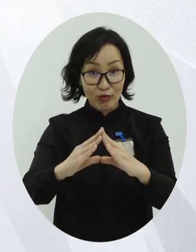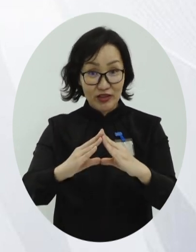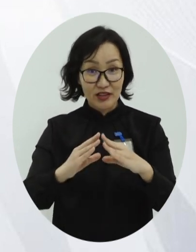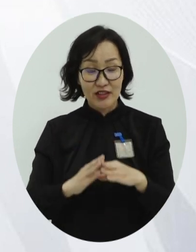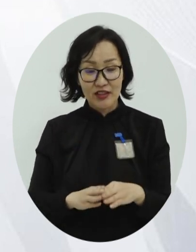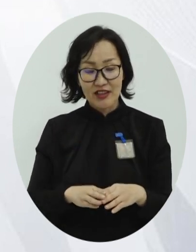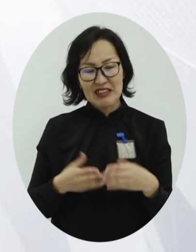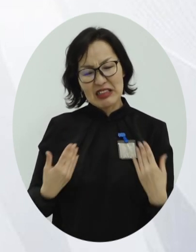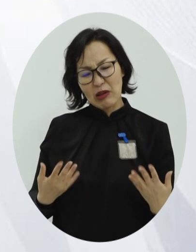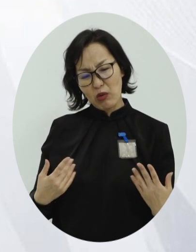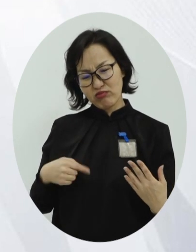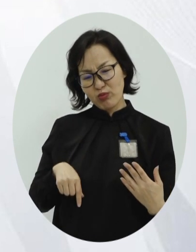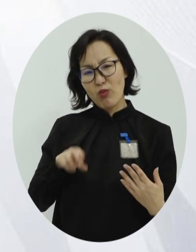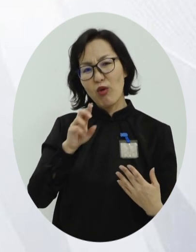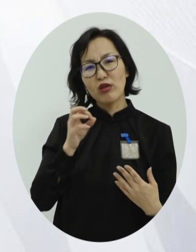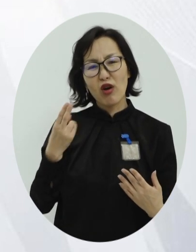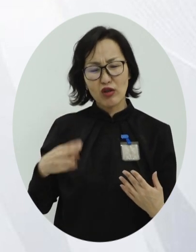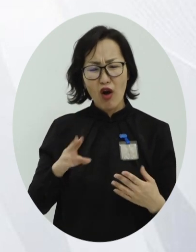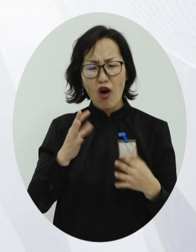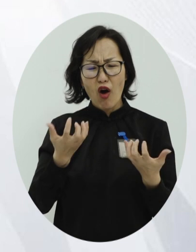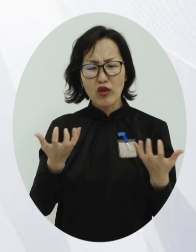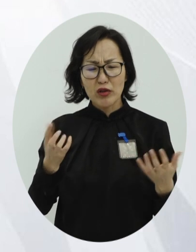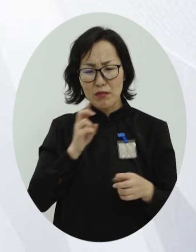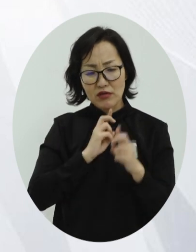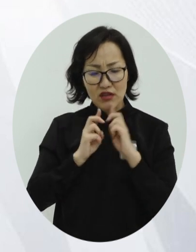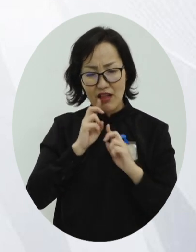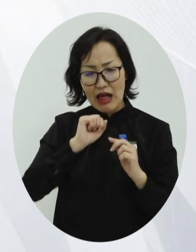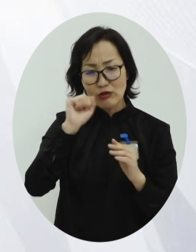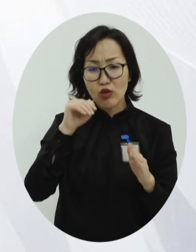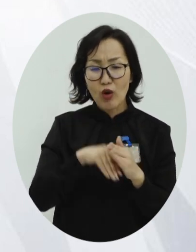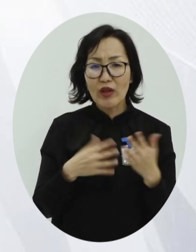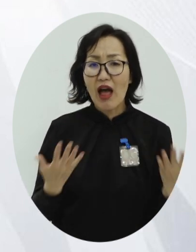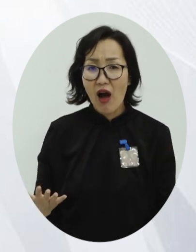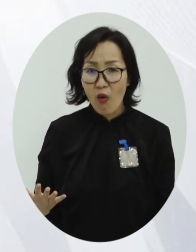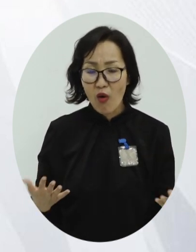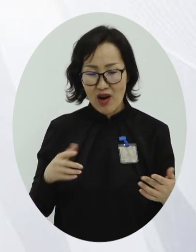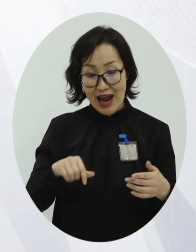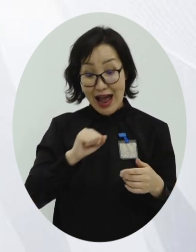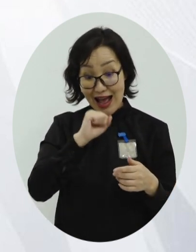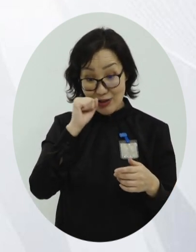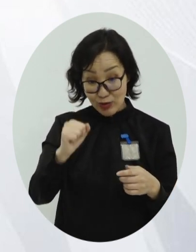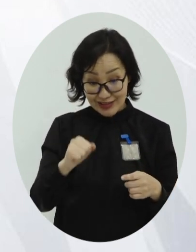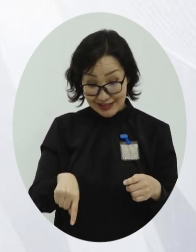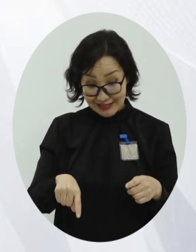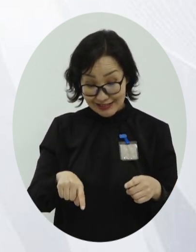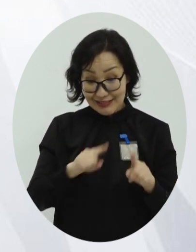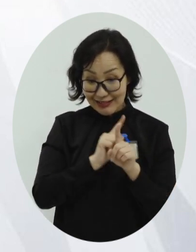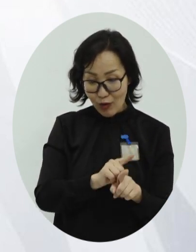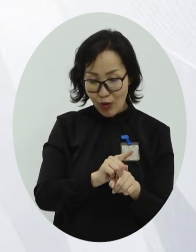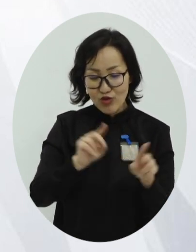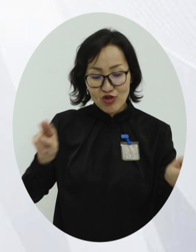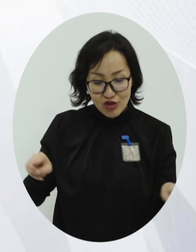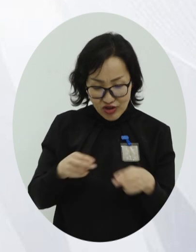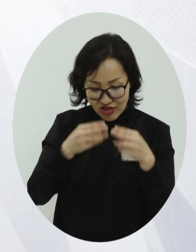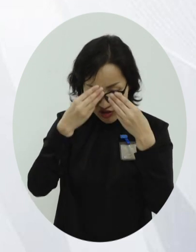Гэрийн даалгаврт залху хойрог зангаасан болж олон бэрхшээлтэй учрвал яах вэ? Асуултын дагуу шинжилж дүгнэлт